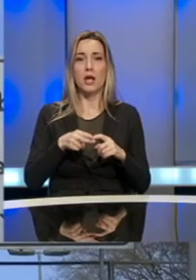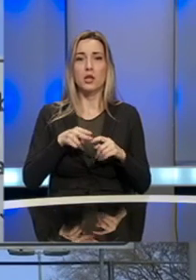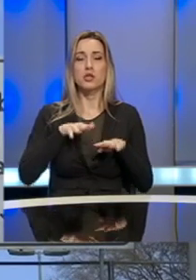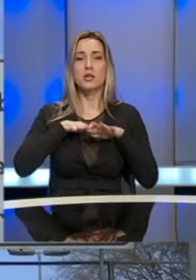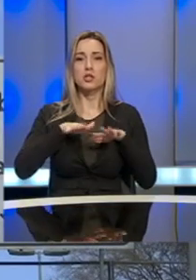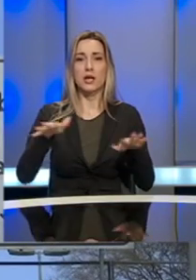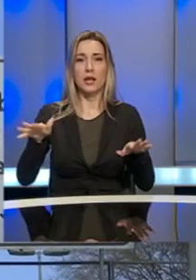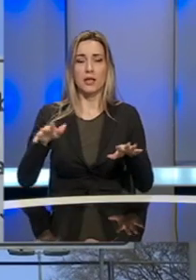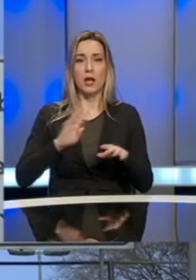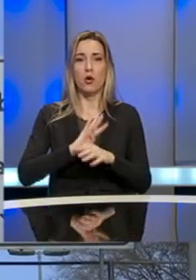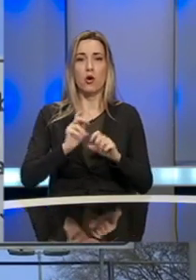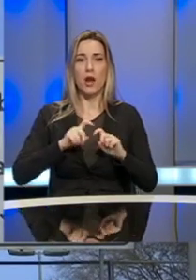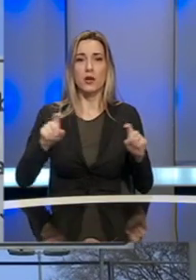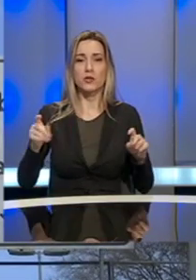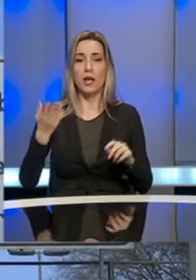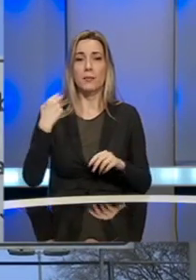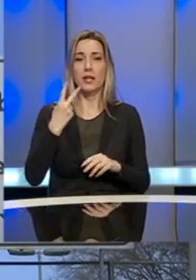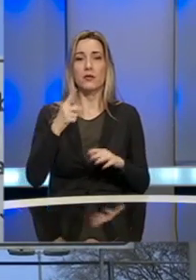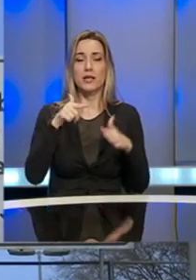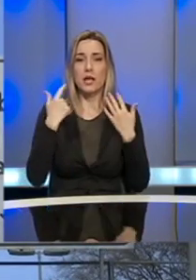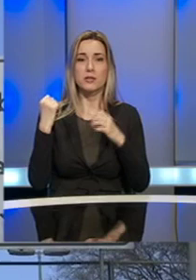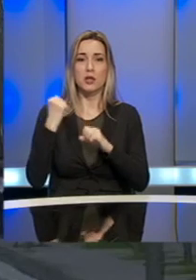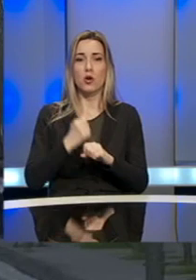masovno širenje koronavirusa. Prije dvije sedmice